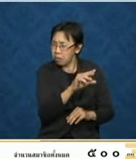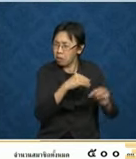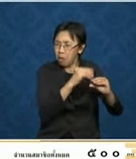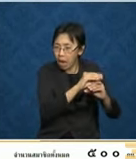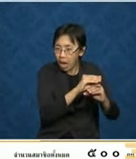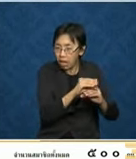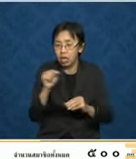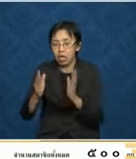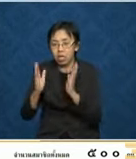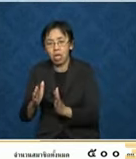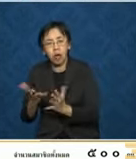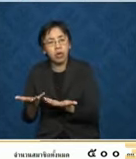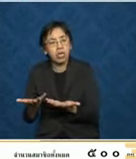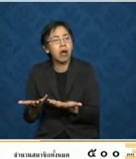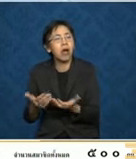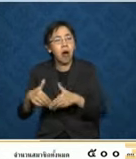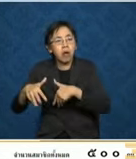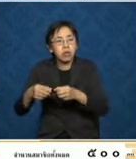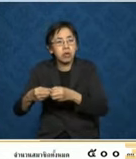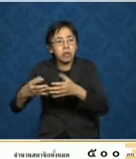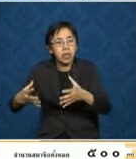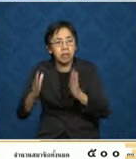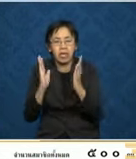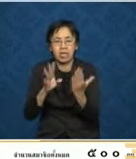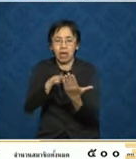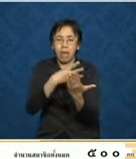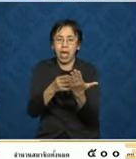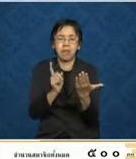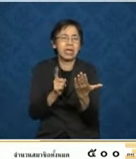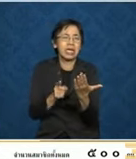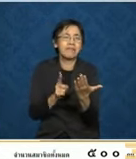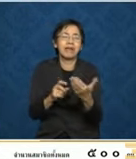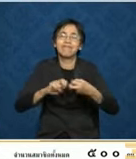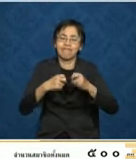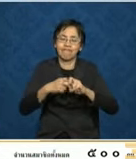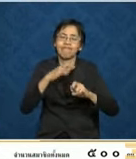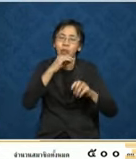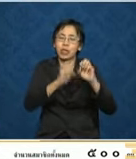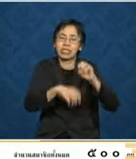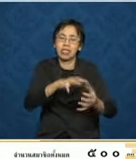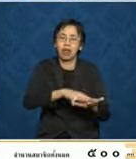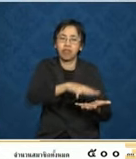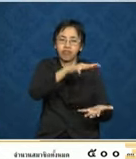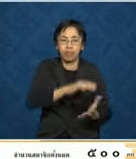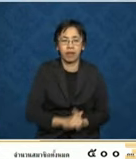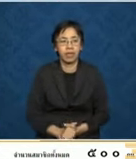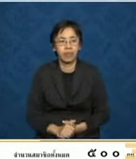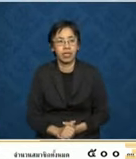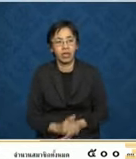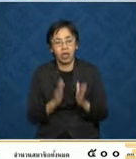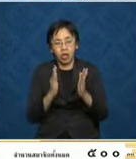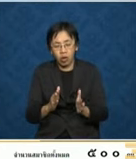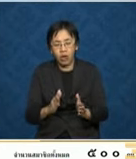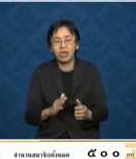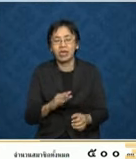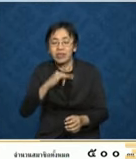เริ่มมีปัญหาตกค้างเป็นจำนวนมากค่ะท่านประธานเรื่องสุดท้ายเรื่องปัญหาการขาดแคลนพนักงานจัดเก็บ